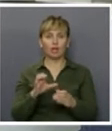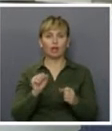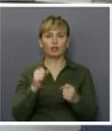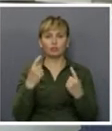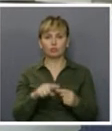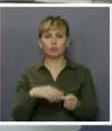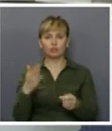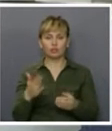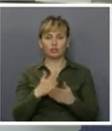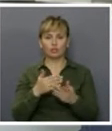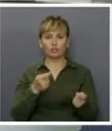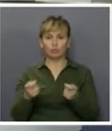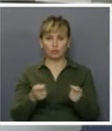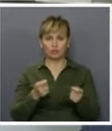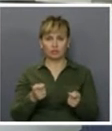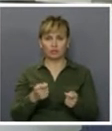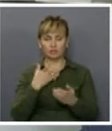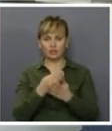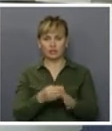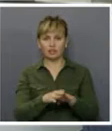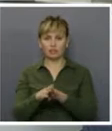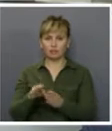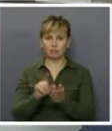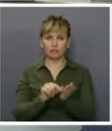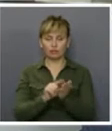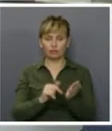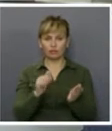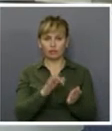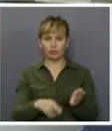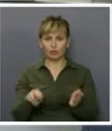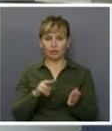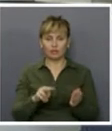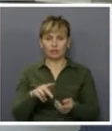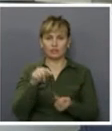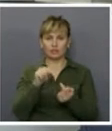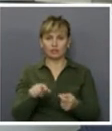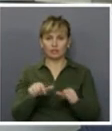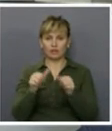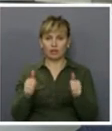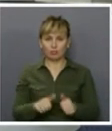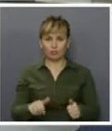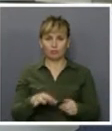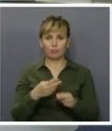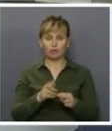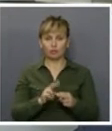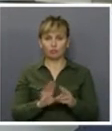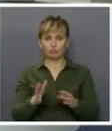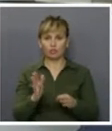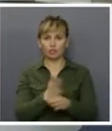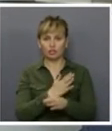стороны является управляющим активами Единого пенсионного фонда. Соответственно, формирование ставки, по которым будет